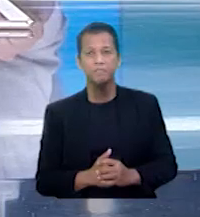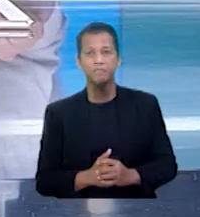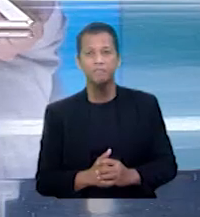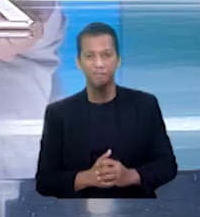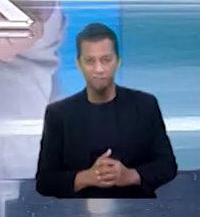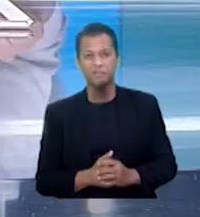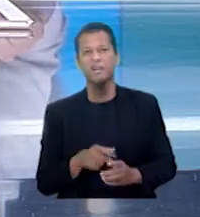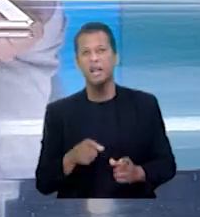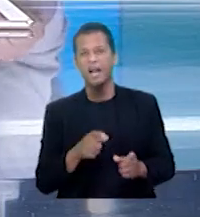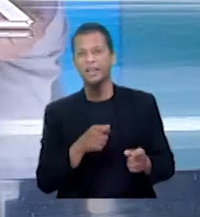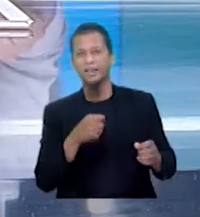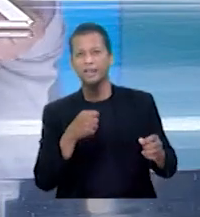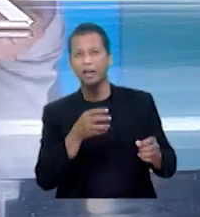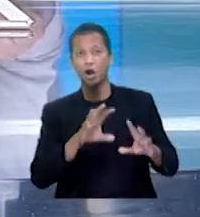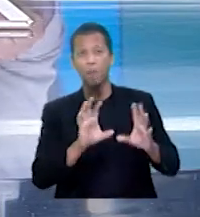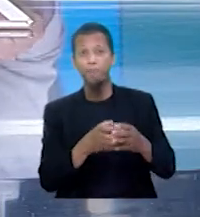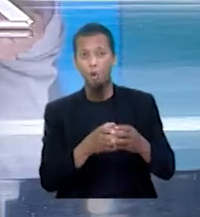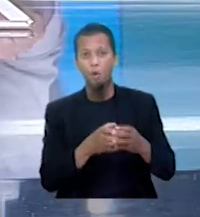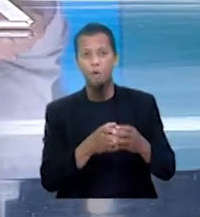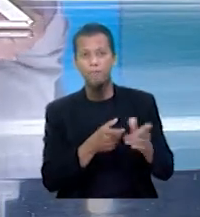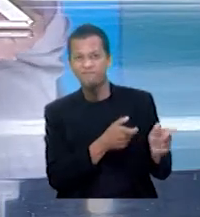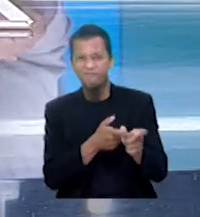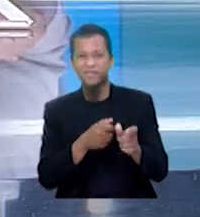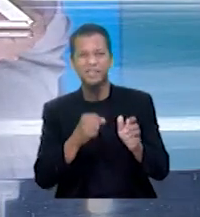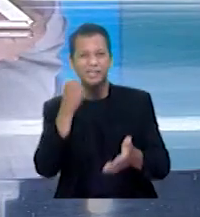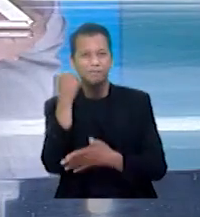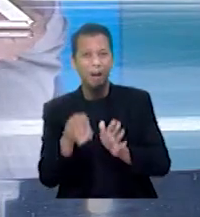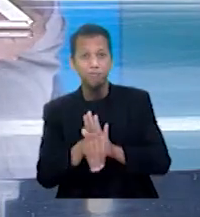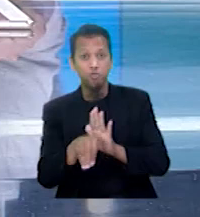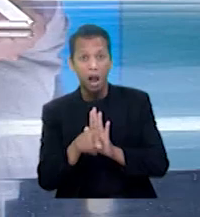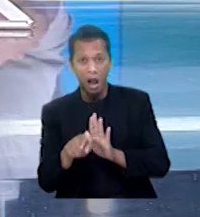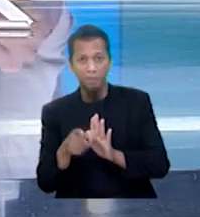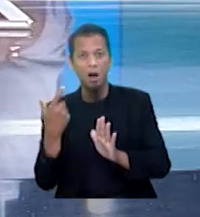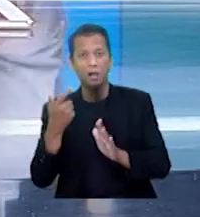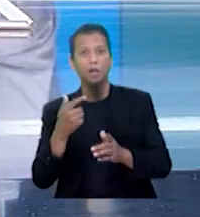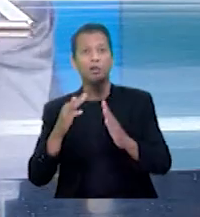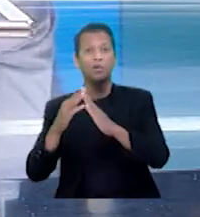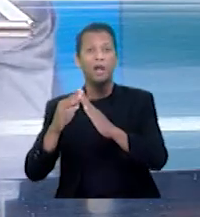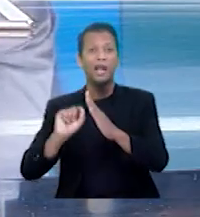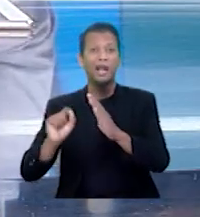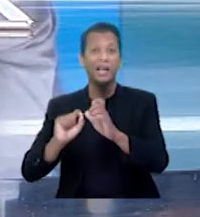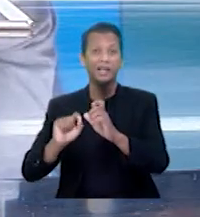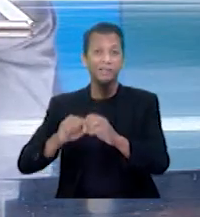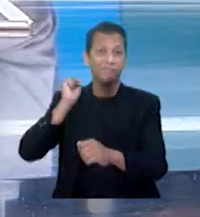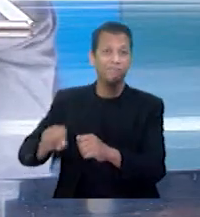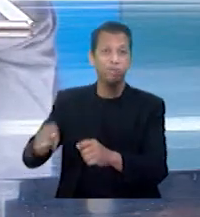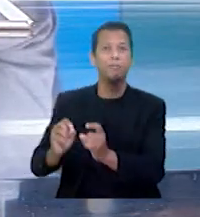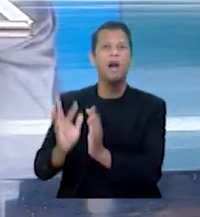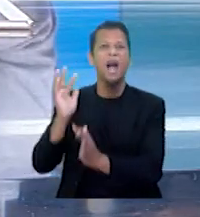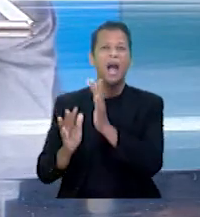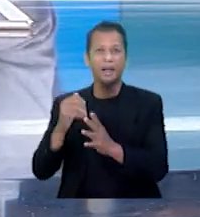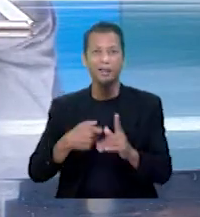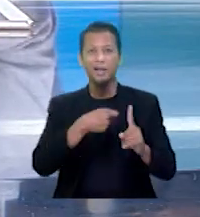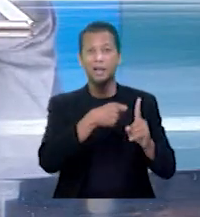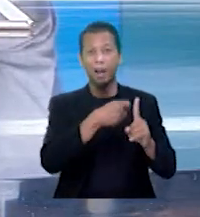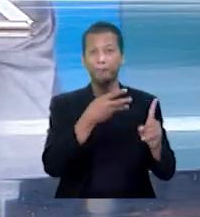Pemirsa, aksi teror kembali dilakukan oleh kelompok kriminal bersenjata Papua. Setelah membakar sekolah, KKB membakar kantor Dinas